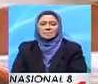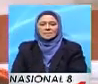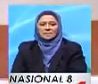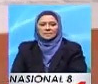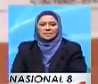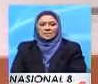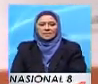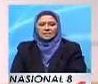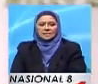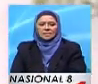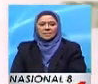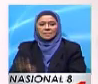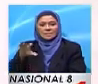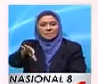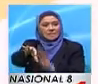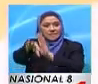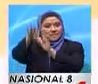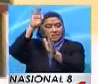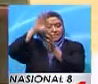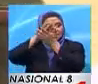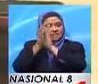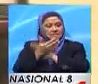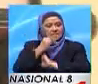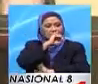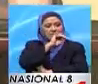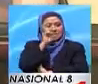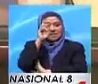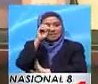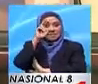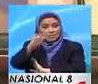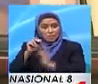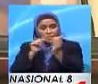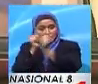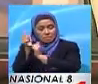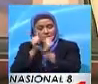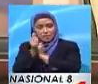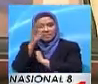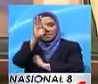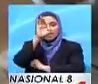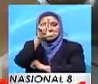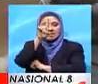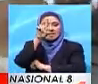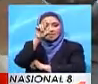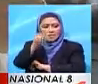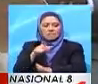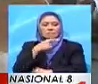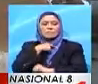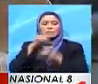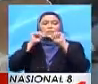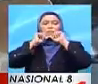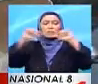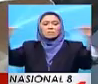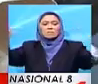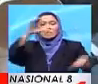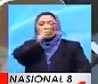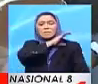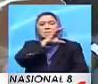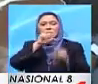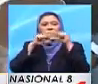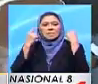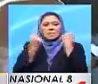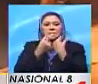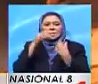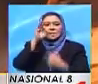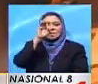antarabangsa pelantikannya sebagai ikon sukan felda diumumkan oleh pengerusi kumpulan Tan Sri Mohamad Isa Abdul